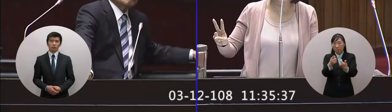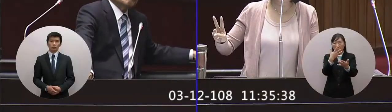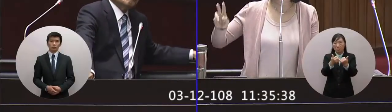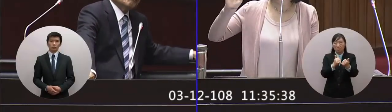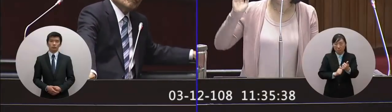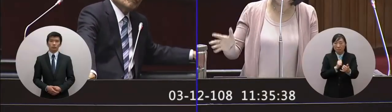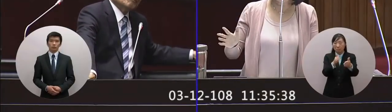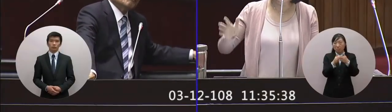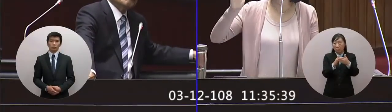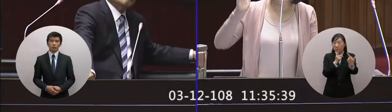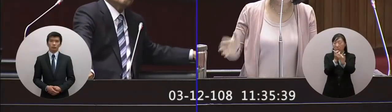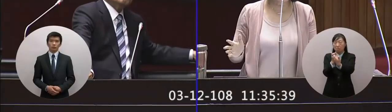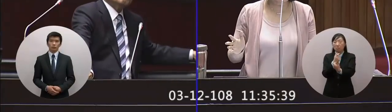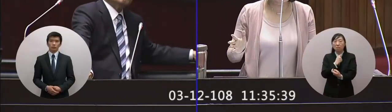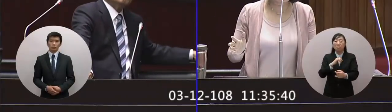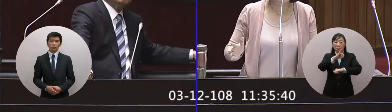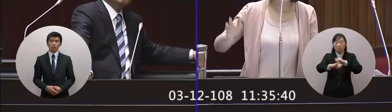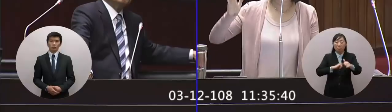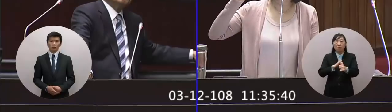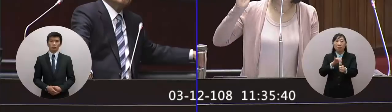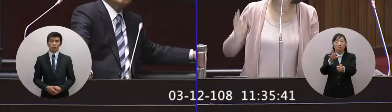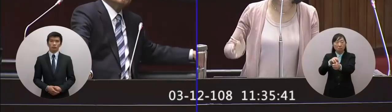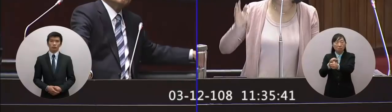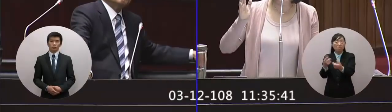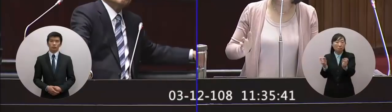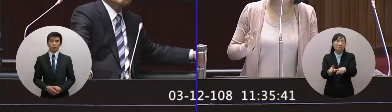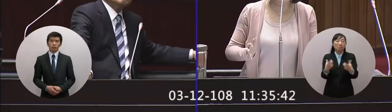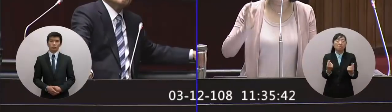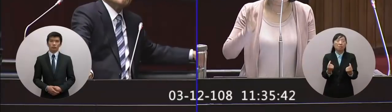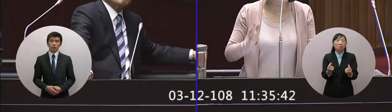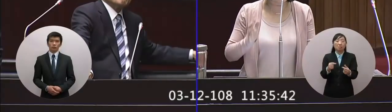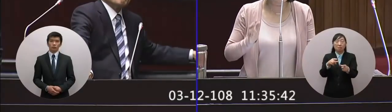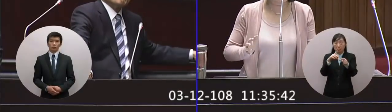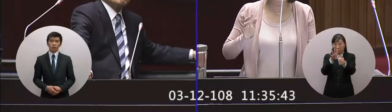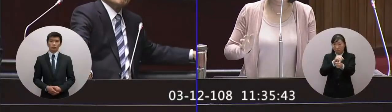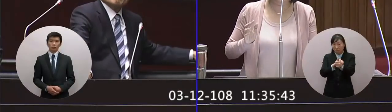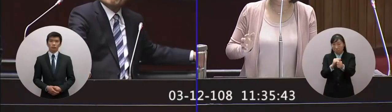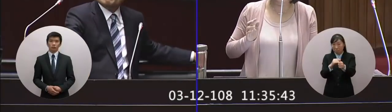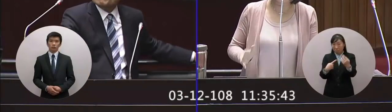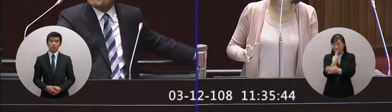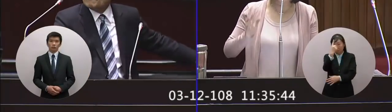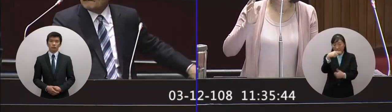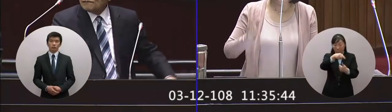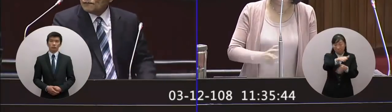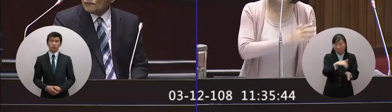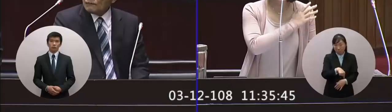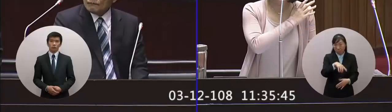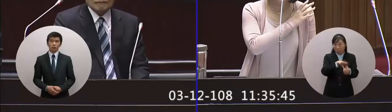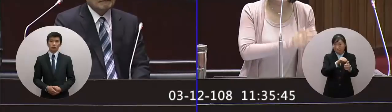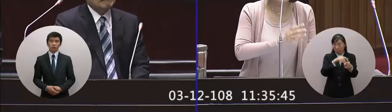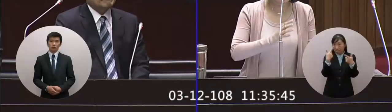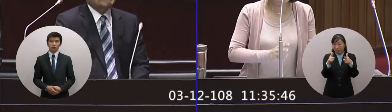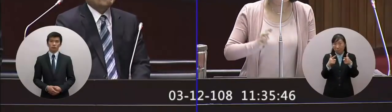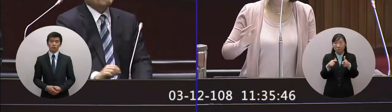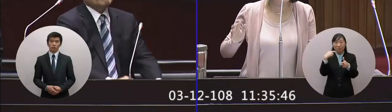需求。生活就是学习，而学习不是只有发生在教室里，所以我们